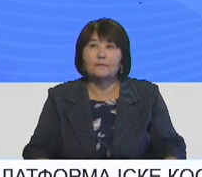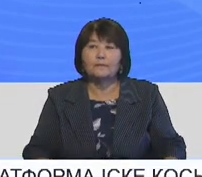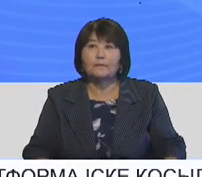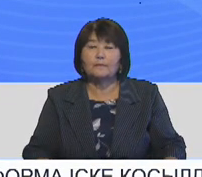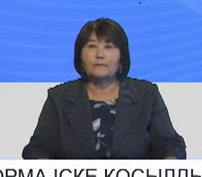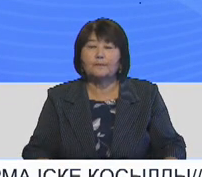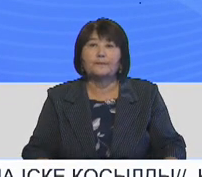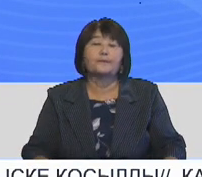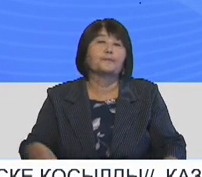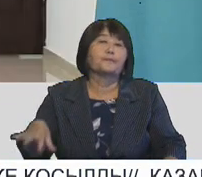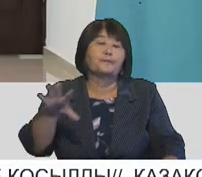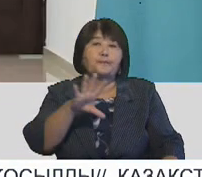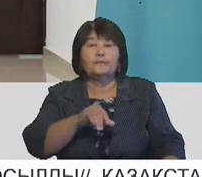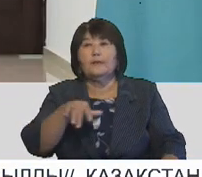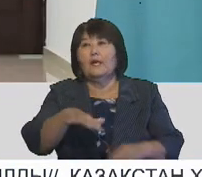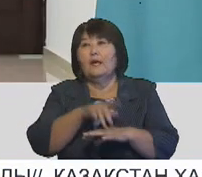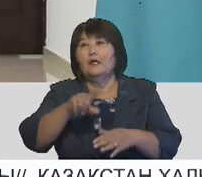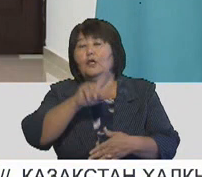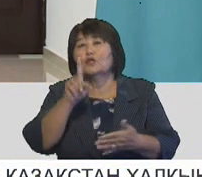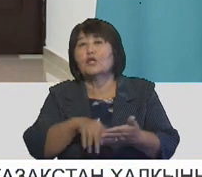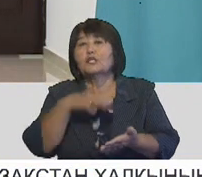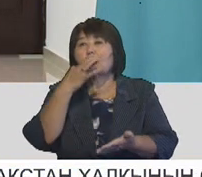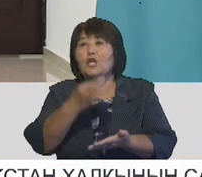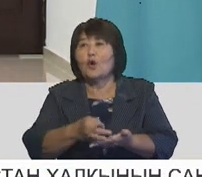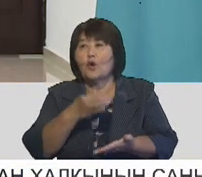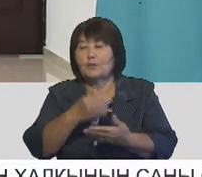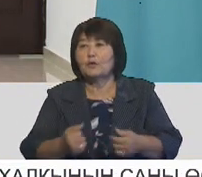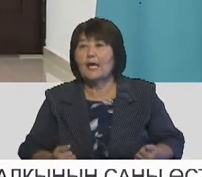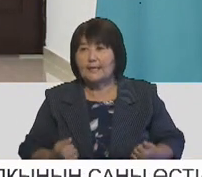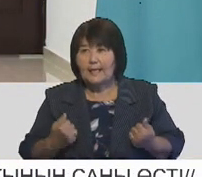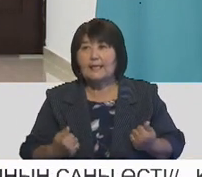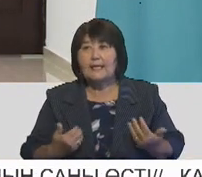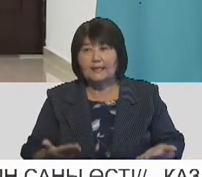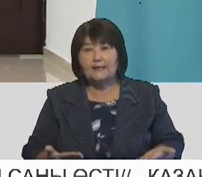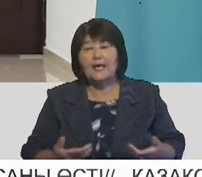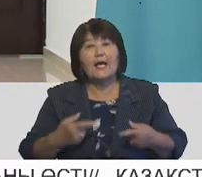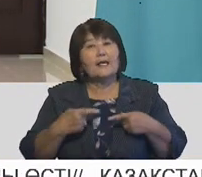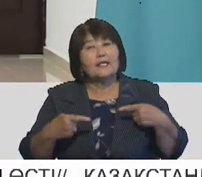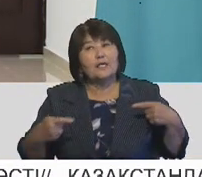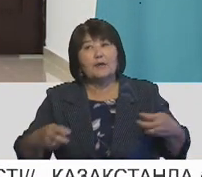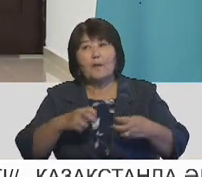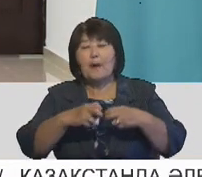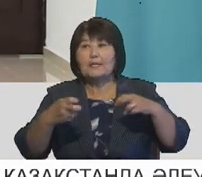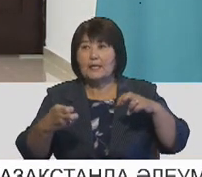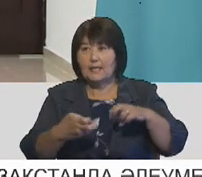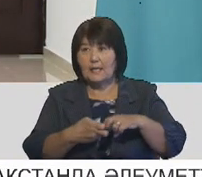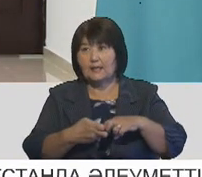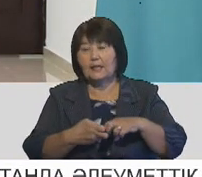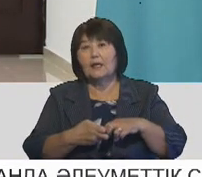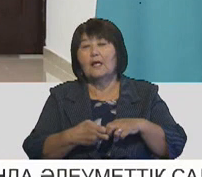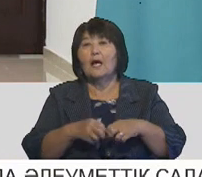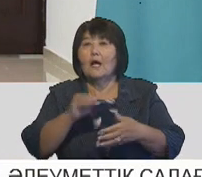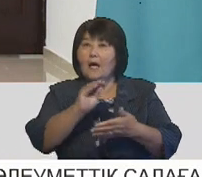Халықтың ұсыныстарын, сұрақтарына жауап беруге тырыстық. Кейбір мәселелерді хаттамаға